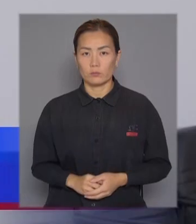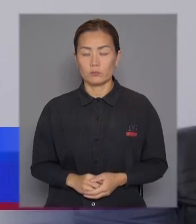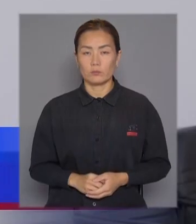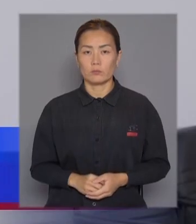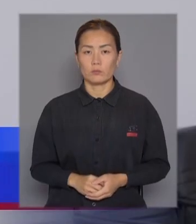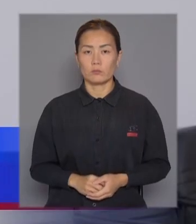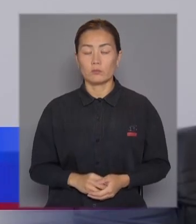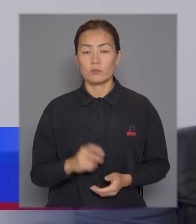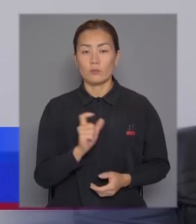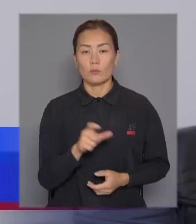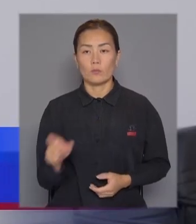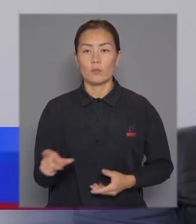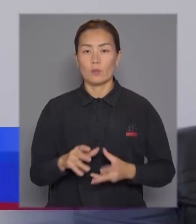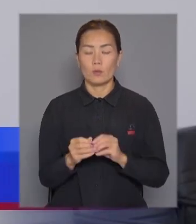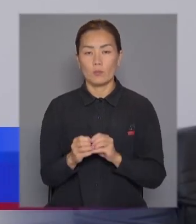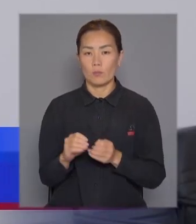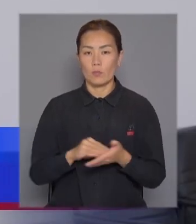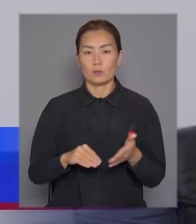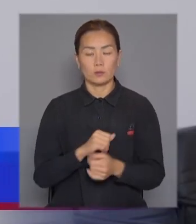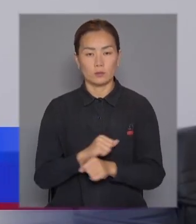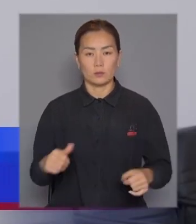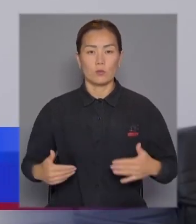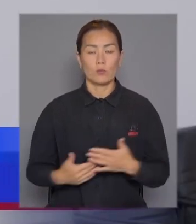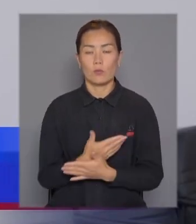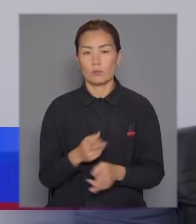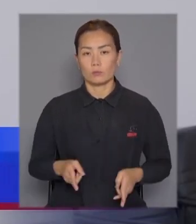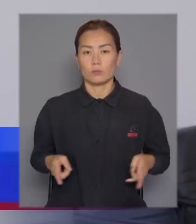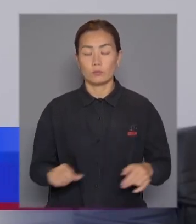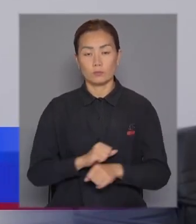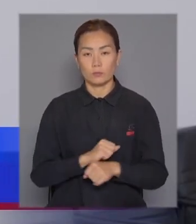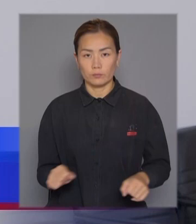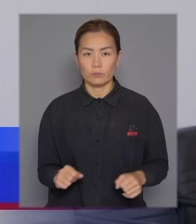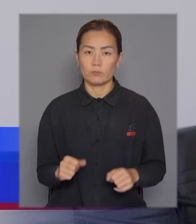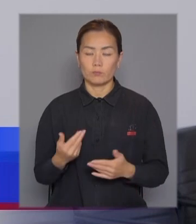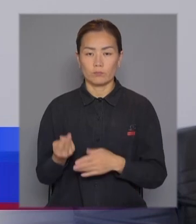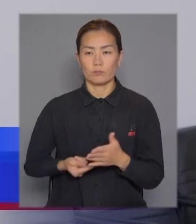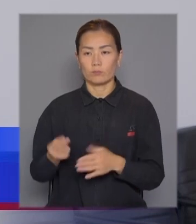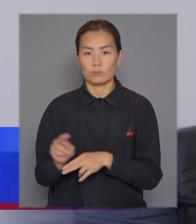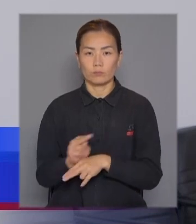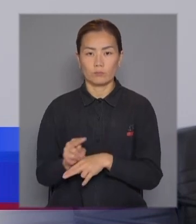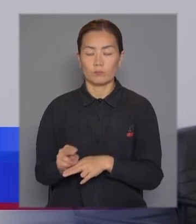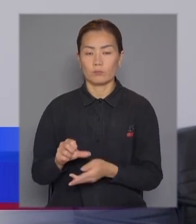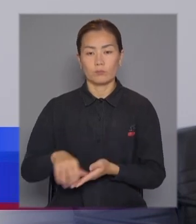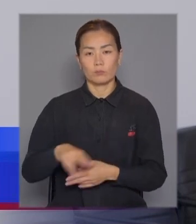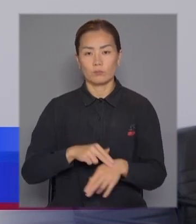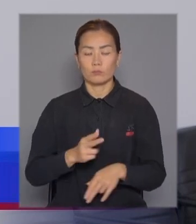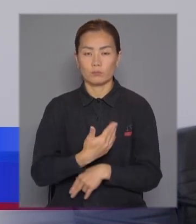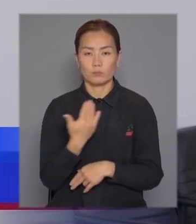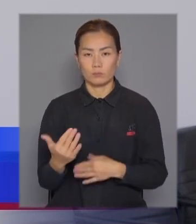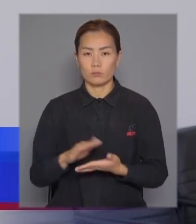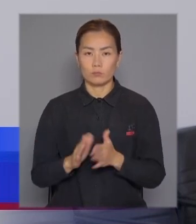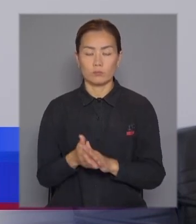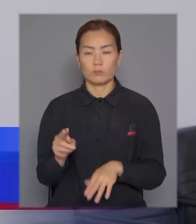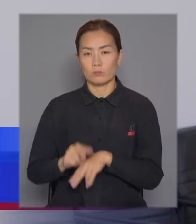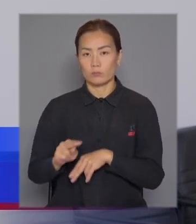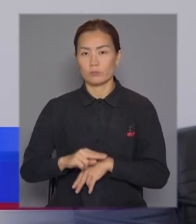Сотталған азаматтарға қайтып келмес үшін, осындай жаңадан қайтадан қылмыс жасамау үшін пробация бөлімімен және жергілікті учаскелік полиция бөлімімен